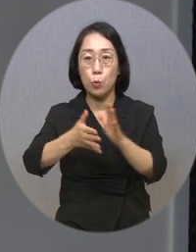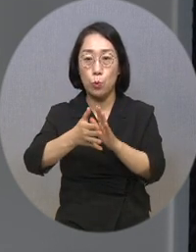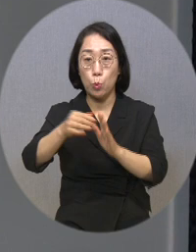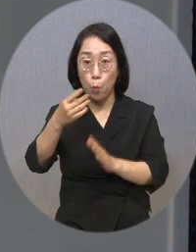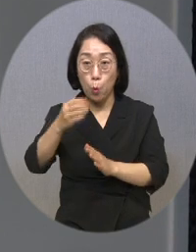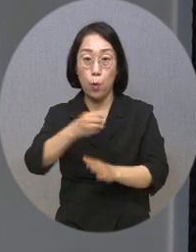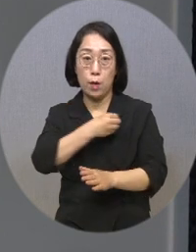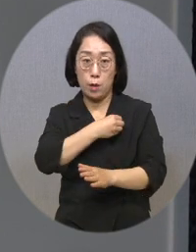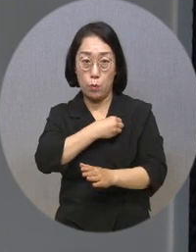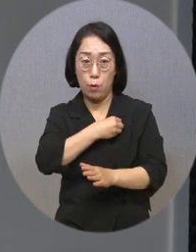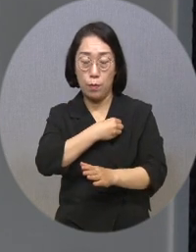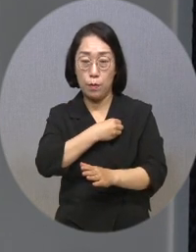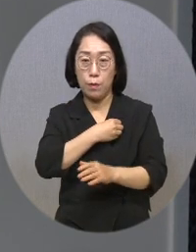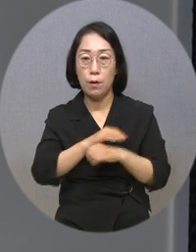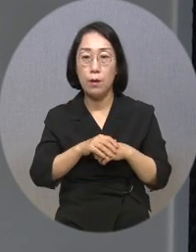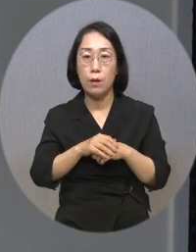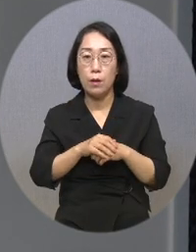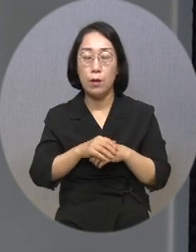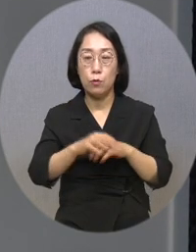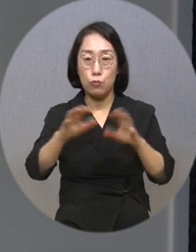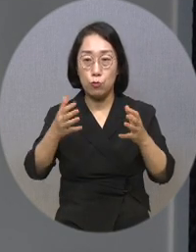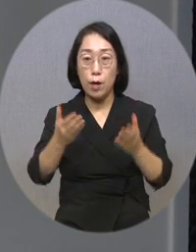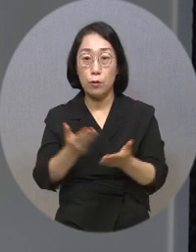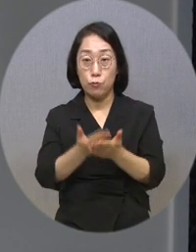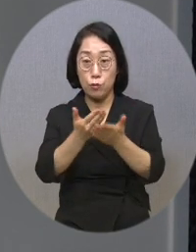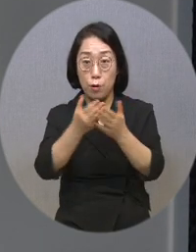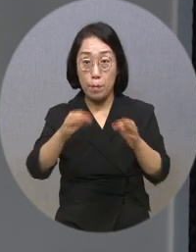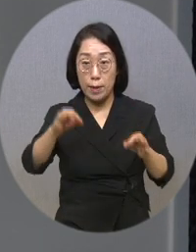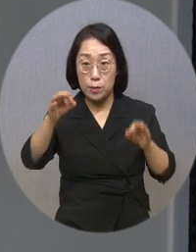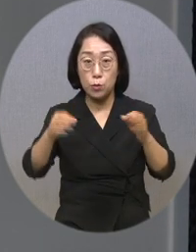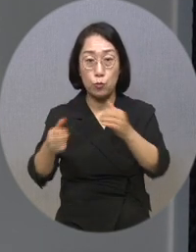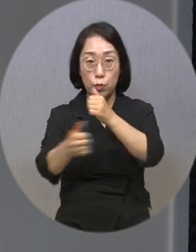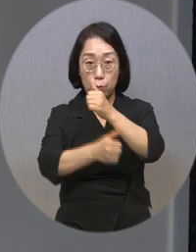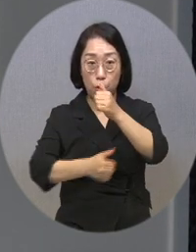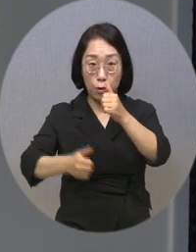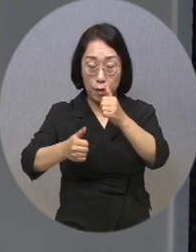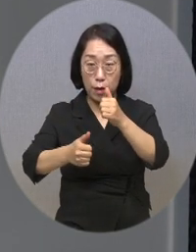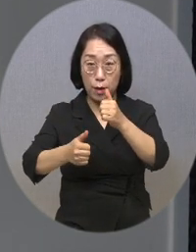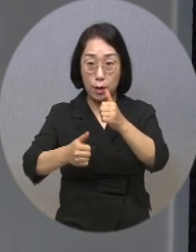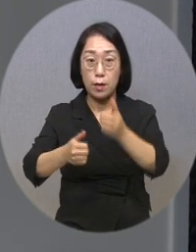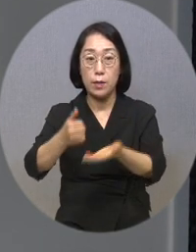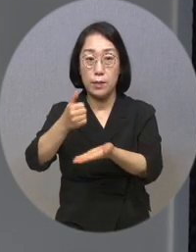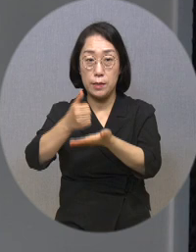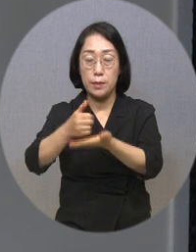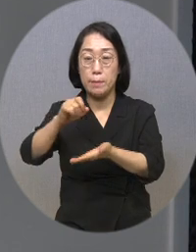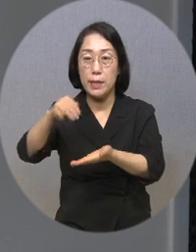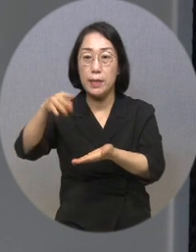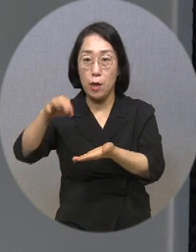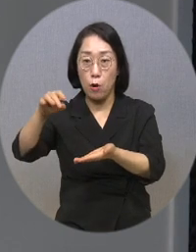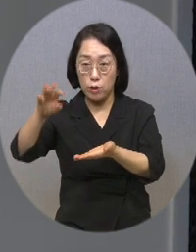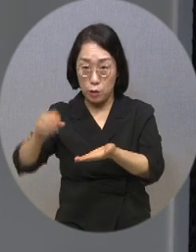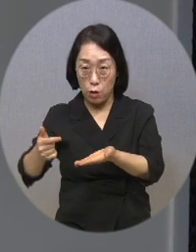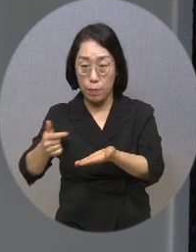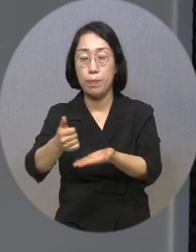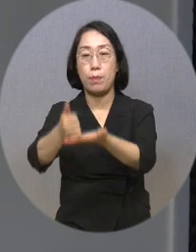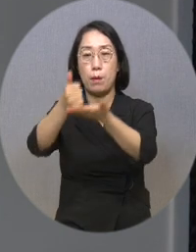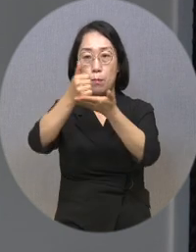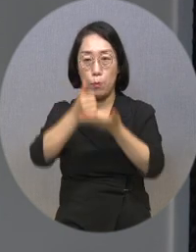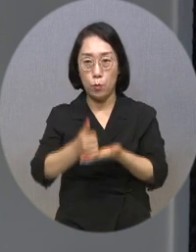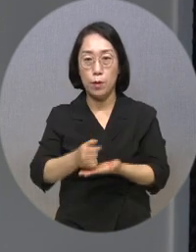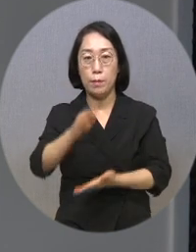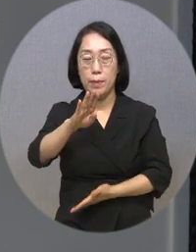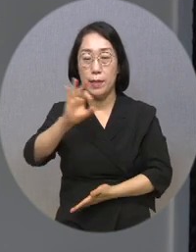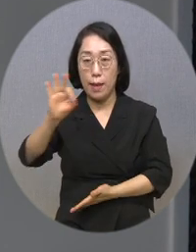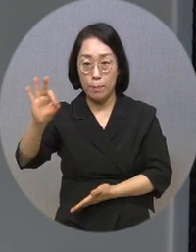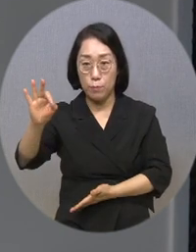직속 국가균형발전위원회 균형발전규제혁신 전문위원이신 민경선 도의원님을 모시고 베리어프리